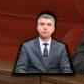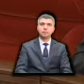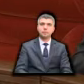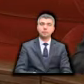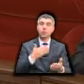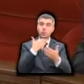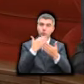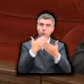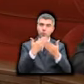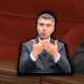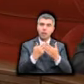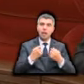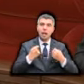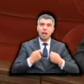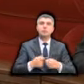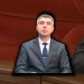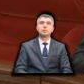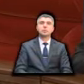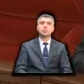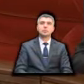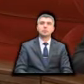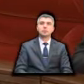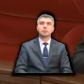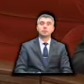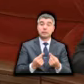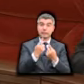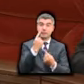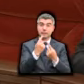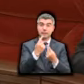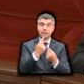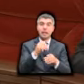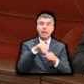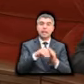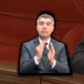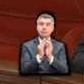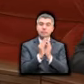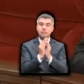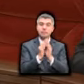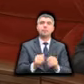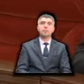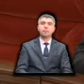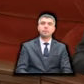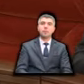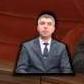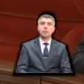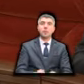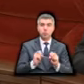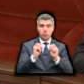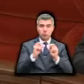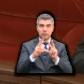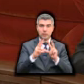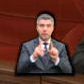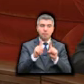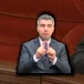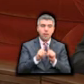شكرا السيدة الرئيسة، شكرا لفريق العدالة والتنمية على طرح هذا السؤال. بالفعل هناك آليات لتنزيل الرؤية